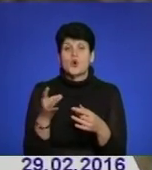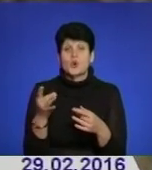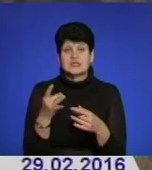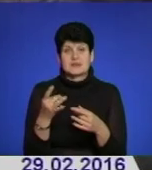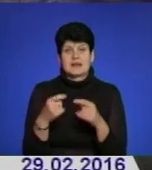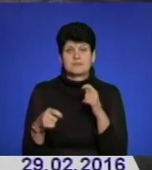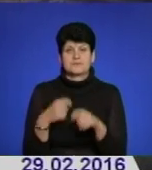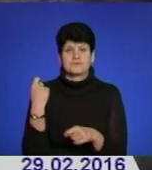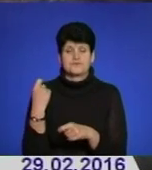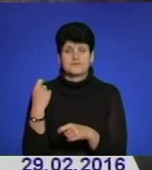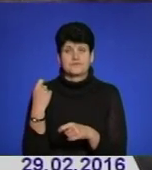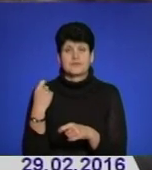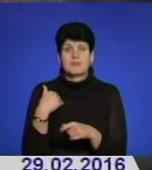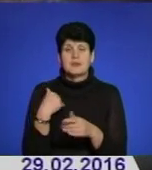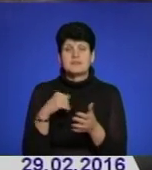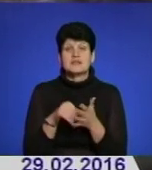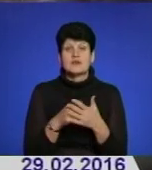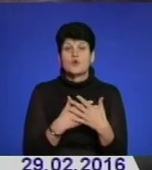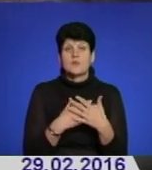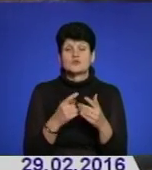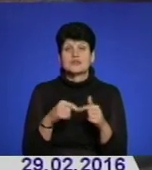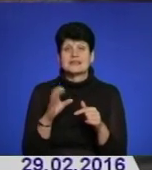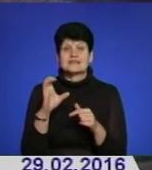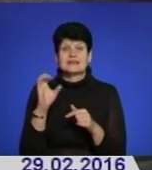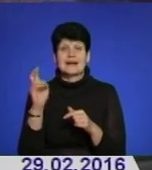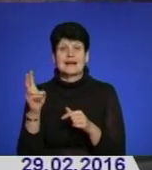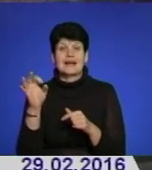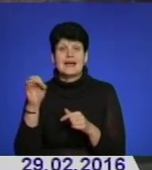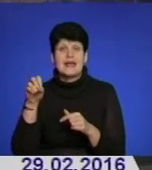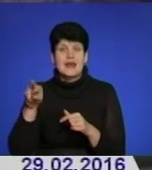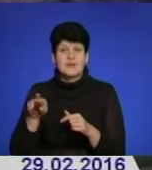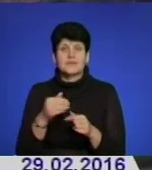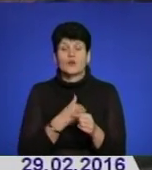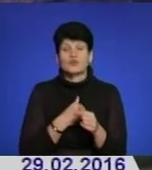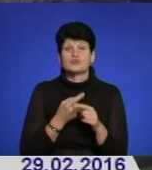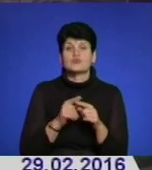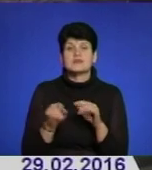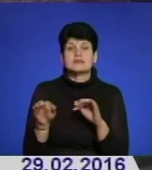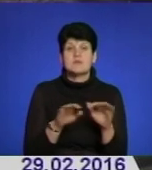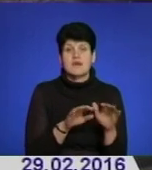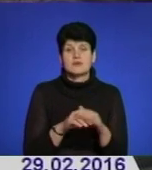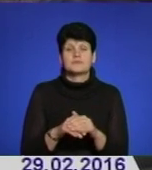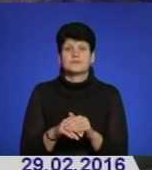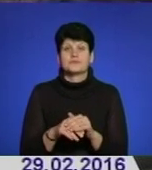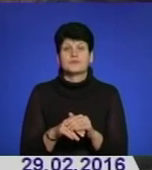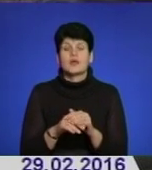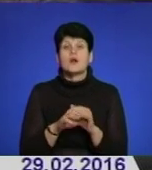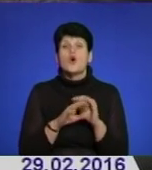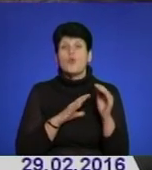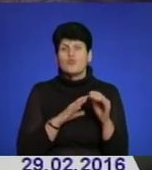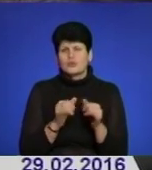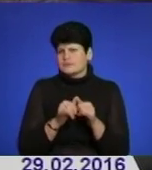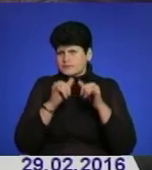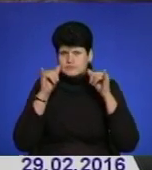нанесених збитків. Ми, як представники громадської організації «Скеля», хочемо, щоб ця справа набула широкого розголосу,